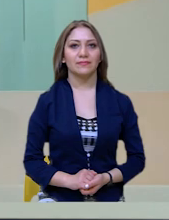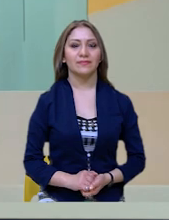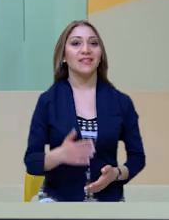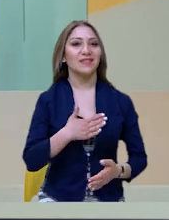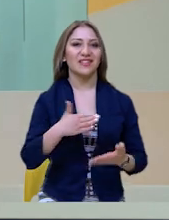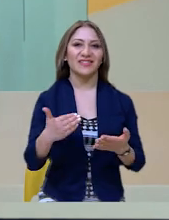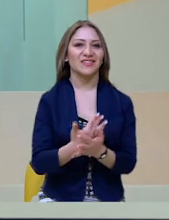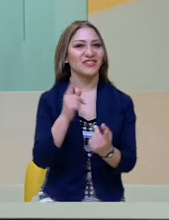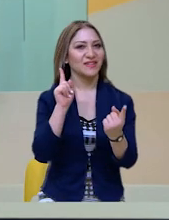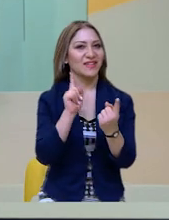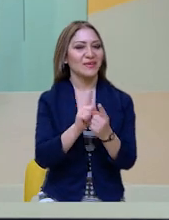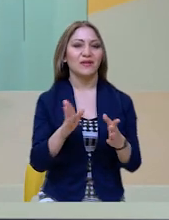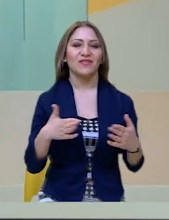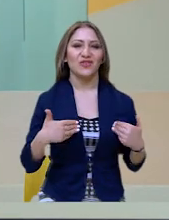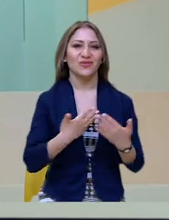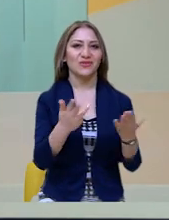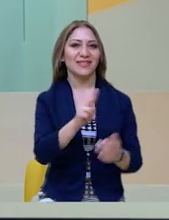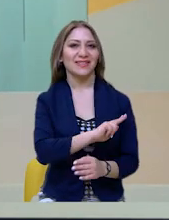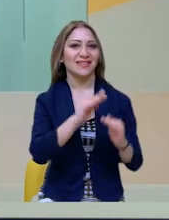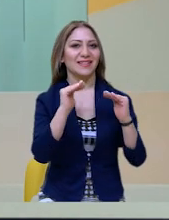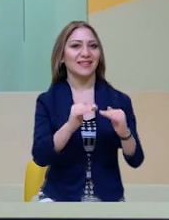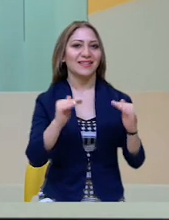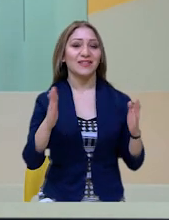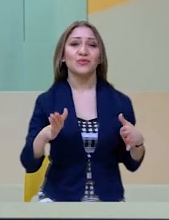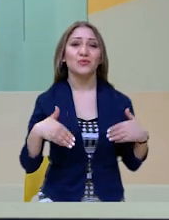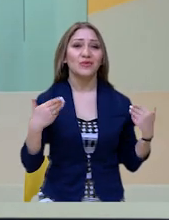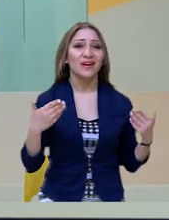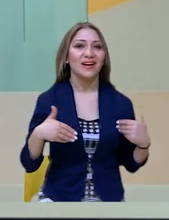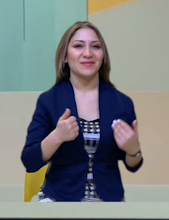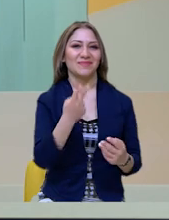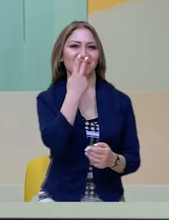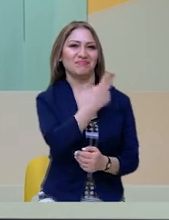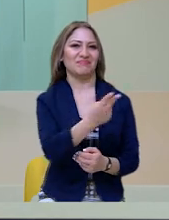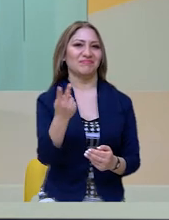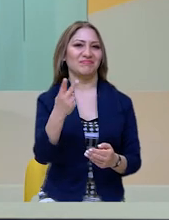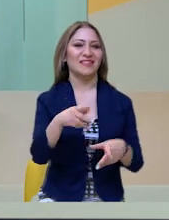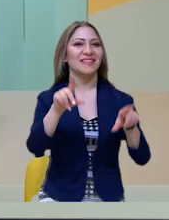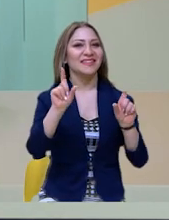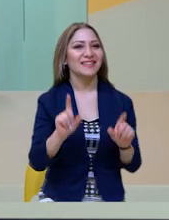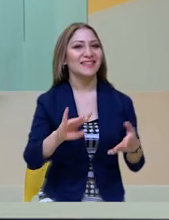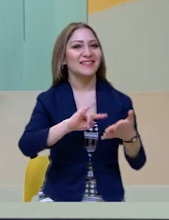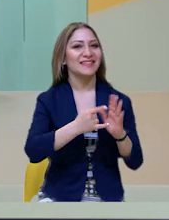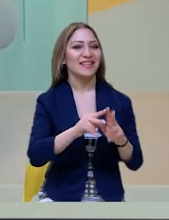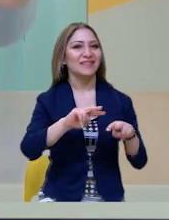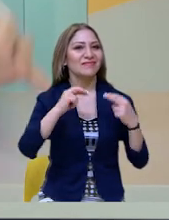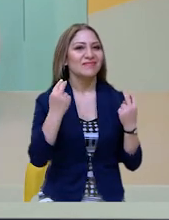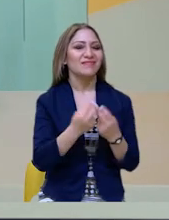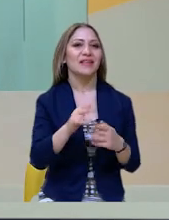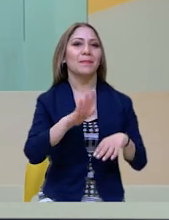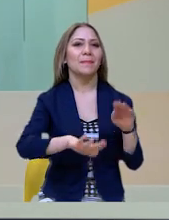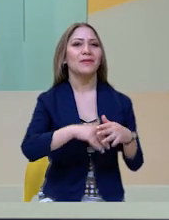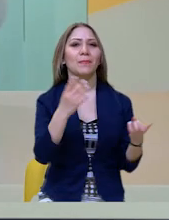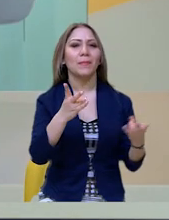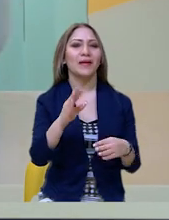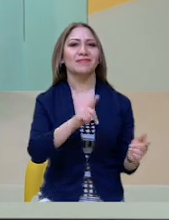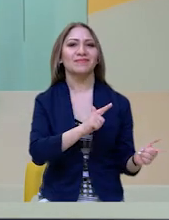Մենք կրկին հանդիպեցինք, ողջույն սիրելի երեխաններ, ես ուրախանում եմ, երբ տեսնում եմ, որ դուք նստել եք սեղանների շուրջ, պատրաստել եք ձեր